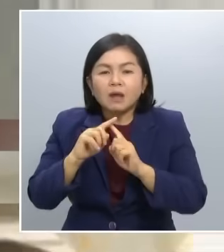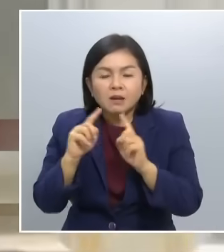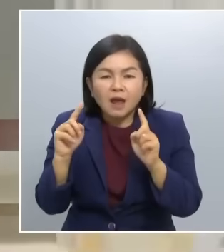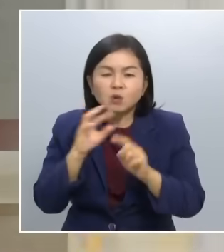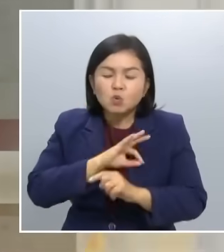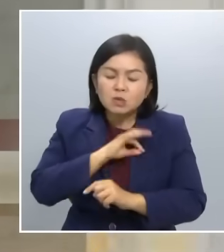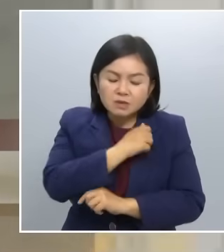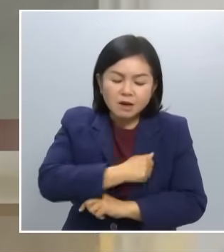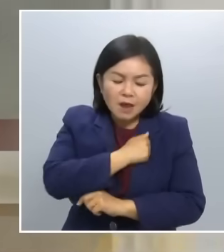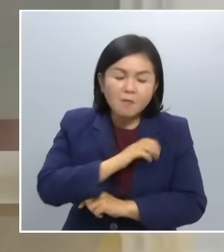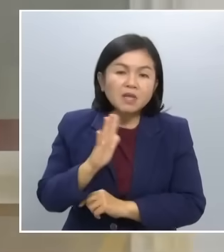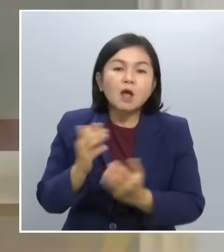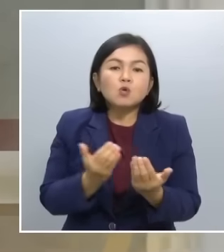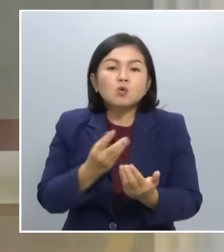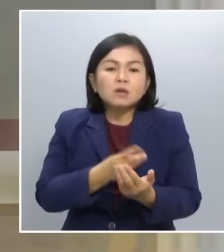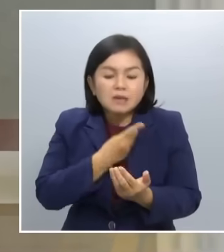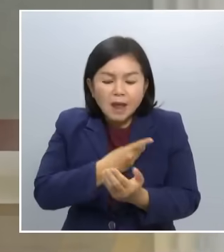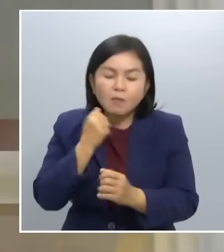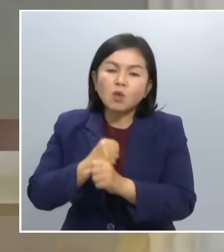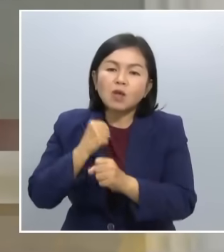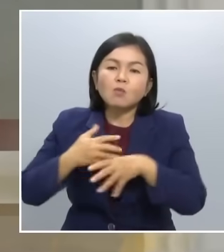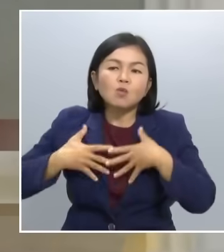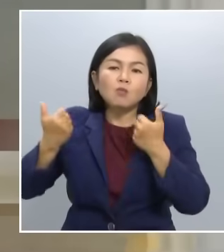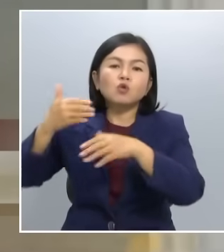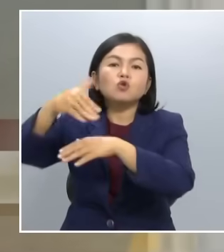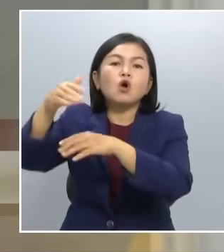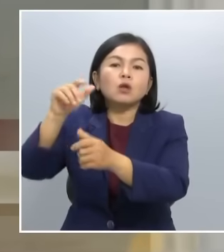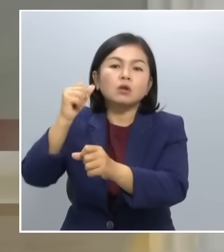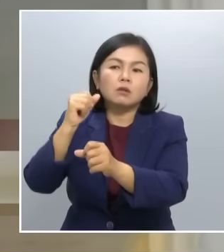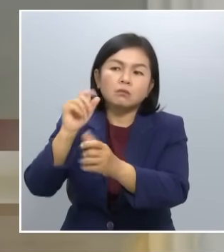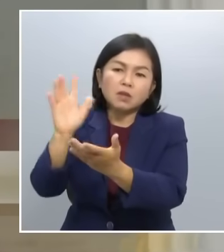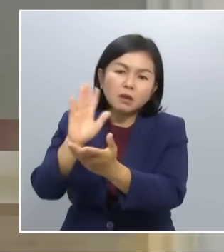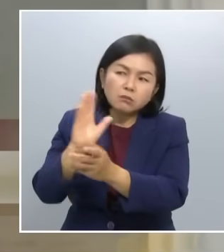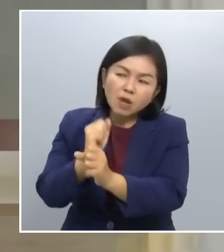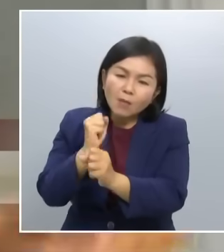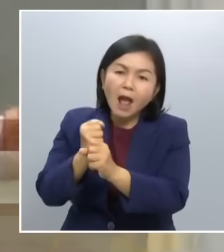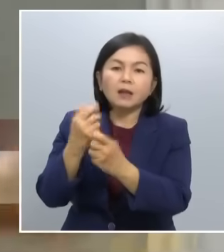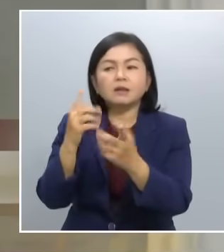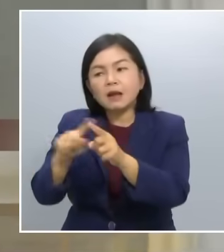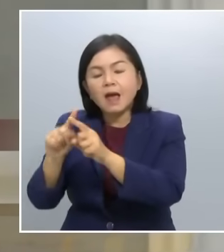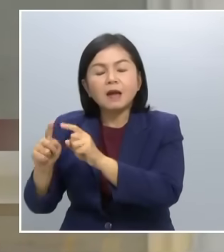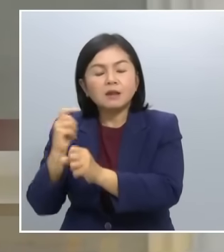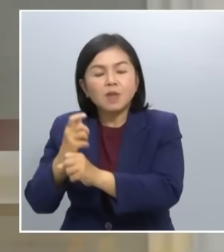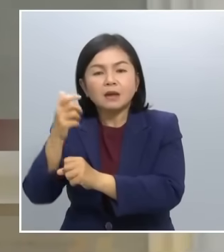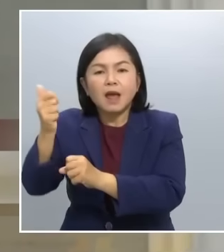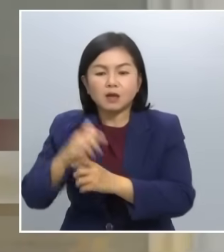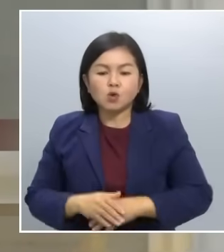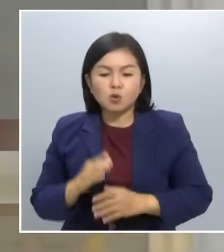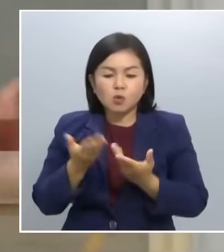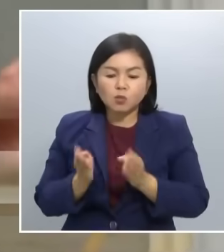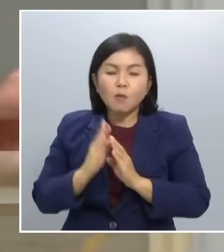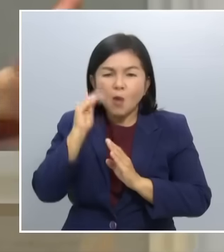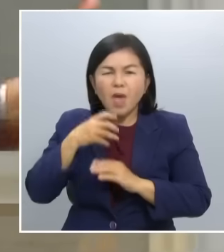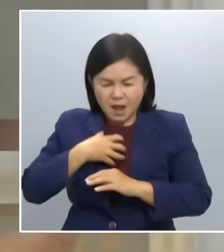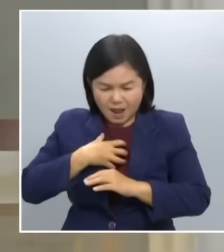ะไรดีใจที่ลูกทั้งสองมีความสุขที่อยู่ในต่างประเทศใช้ชีวิตได้มีอิสรภาพถึงแม้ในฐานะผู้ปกครองจะอยากให้เขาก